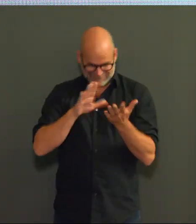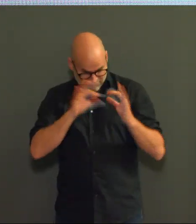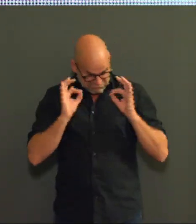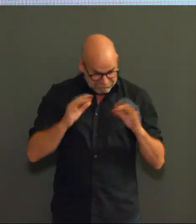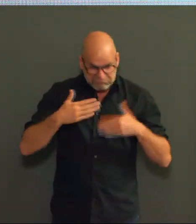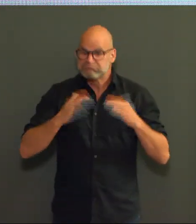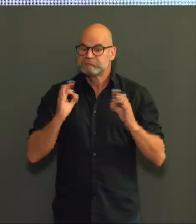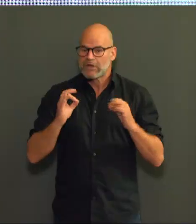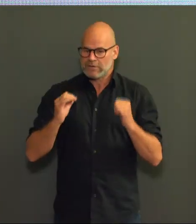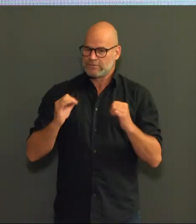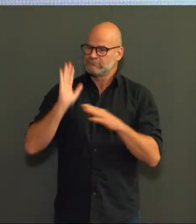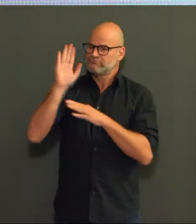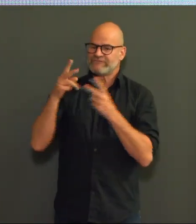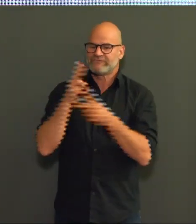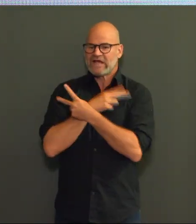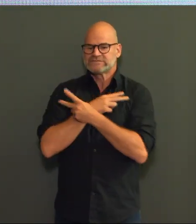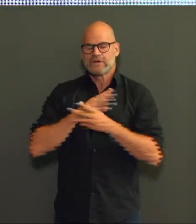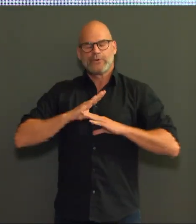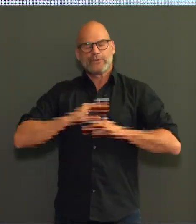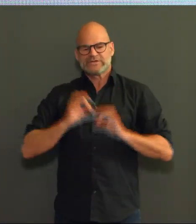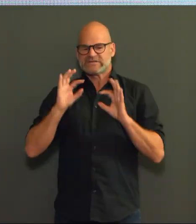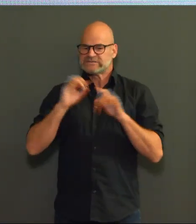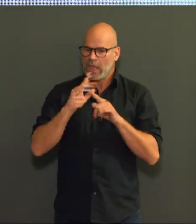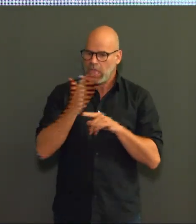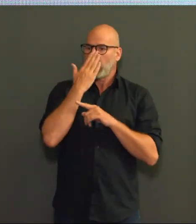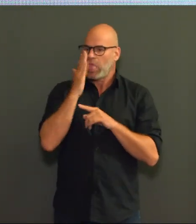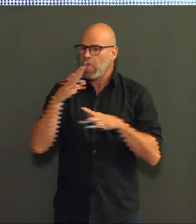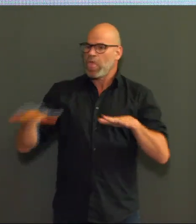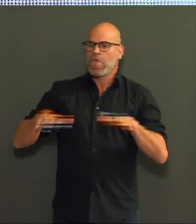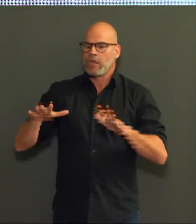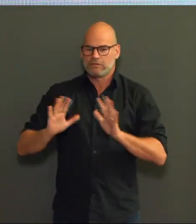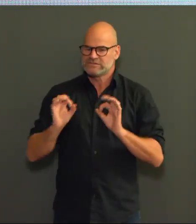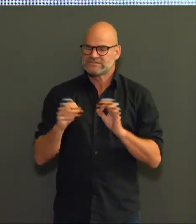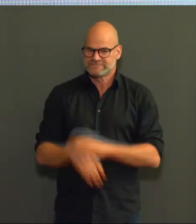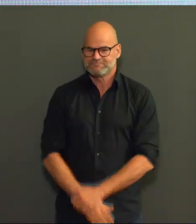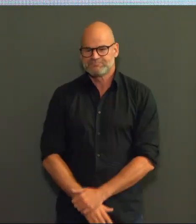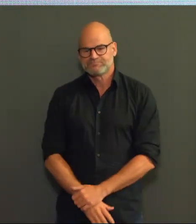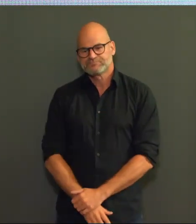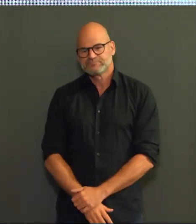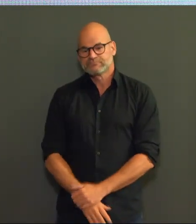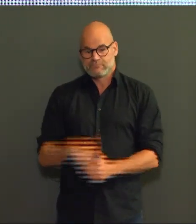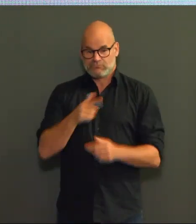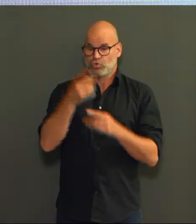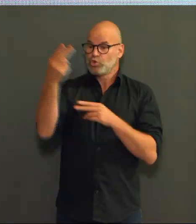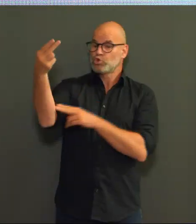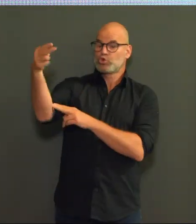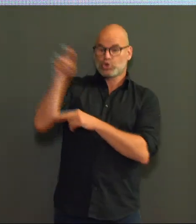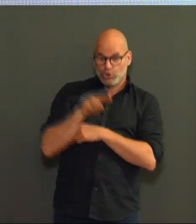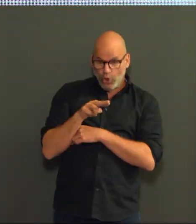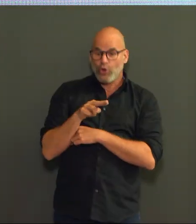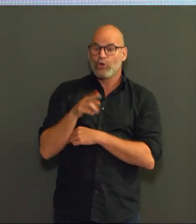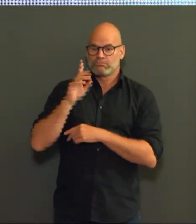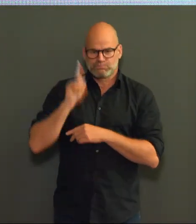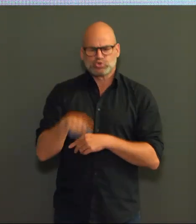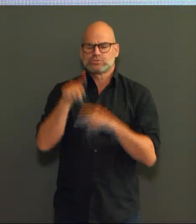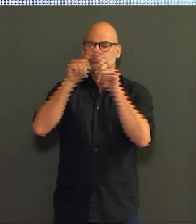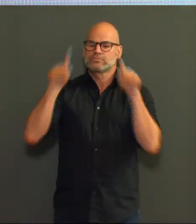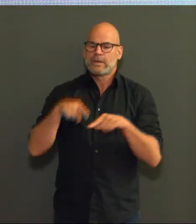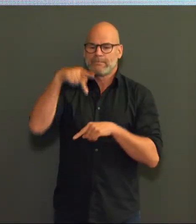Op deze manier kunnen besmettingen tijdig worden opgespoord en tijdig worden ingedamd. Zeker in het kader van mogelijke